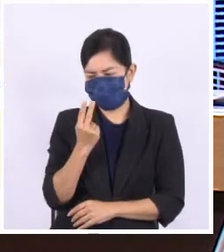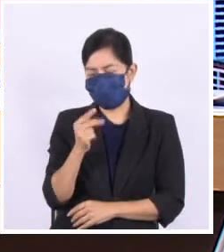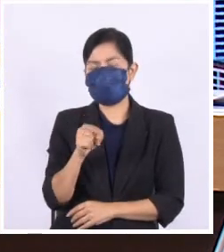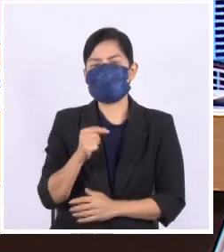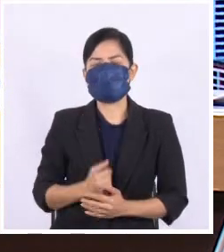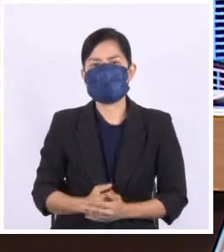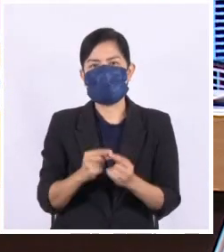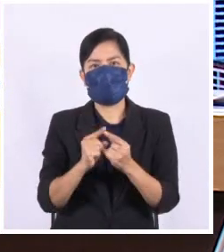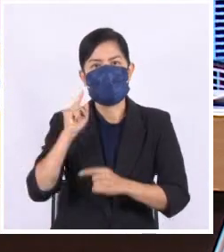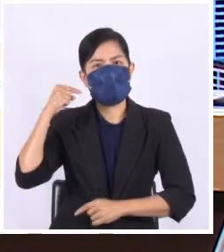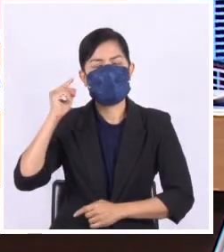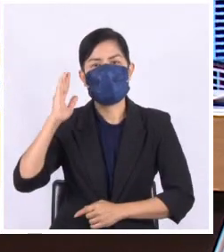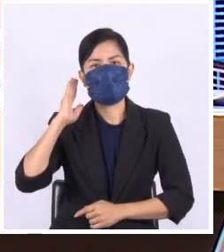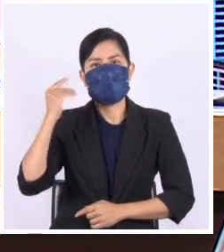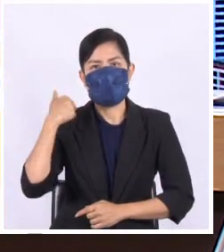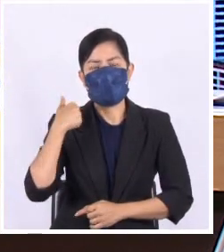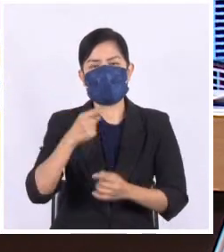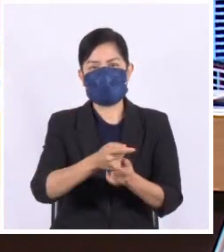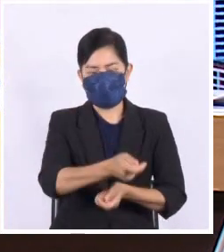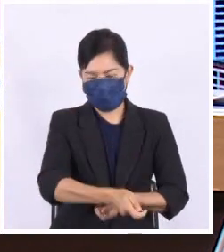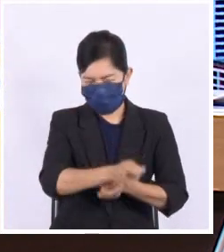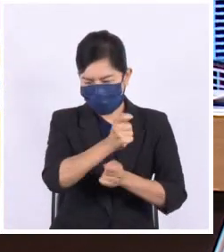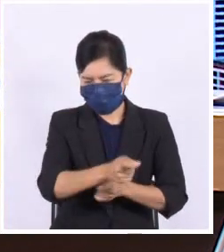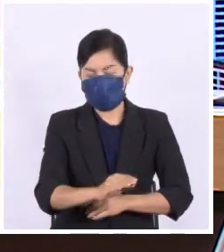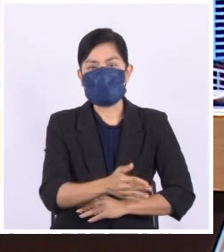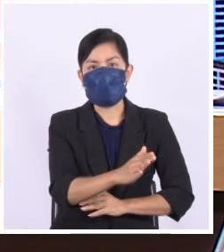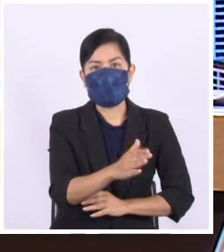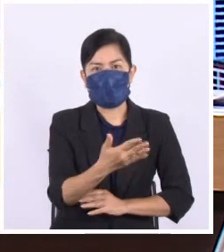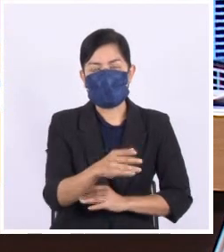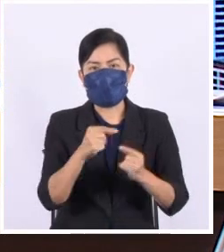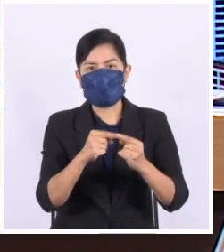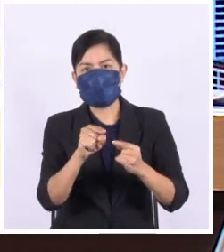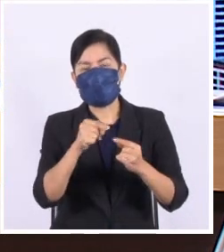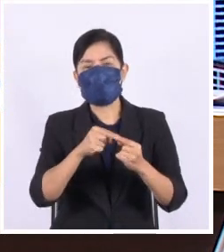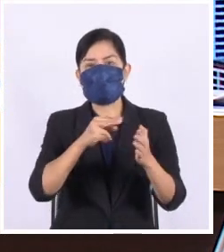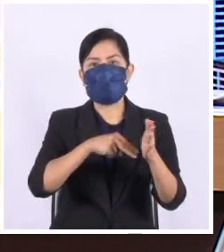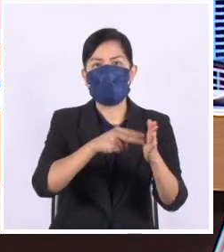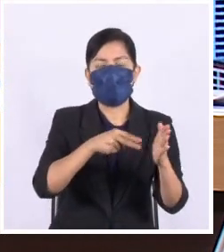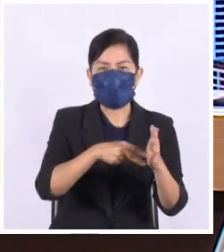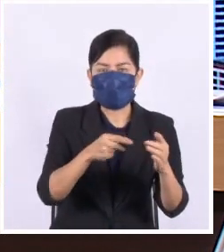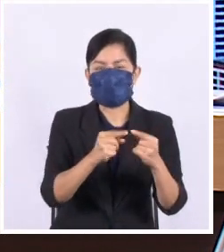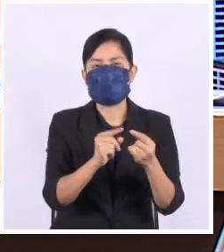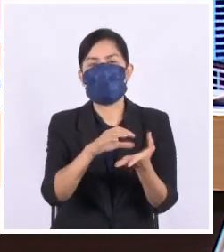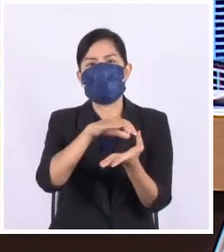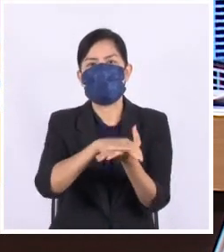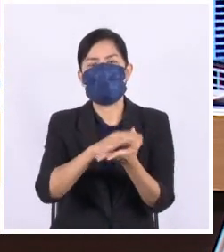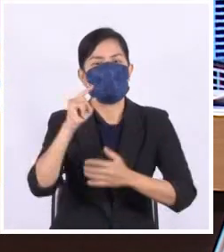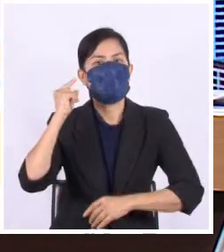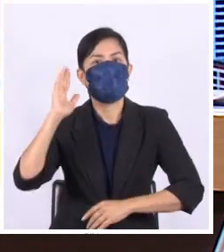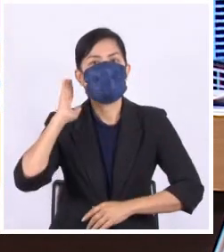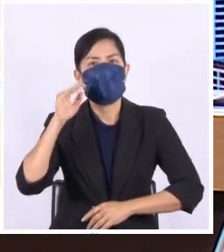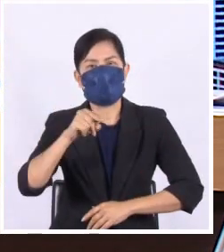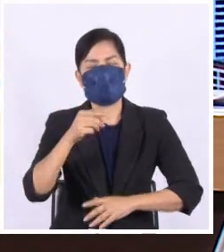ปลาอยู่ที่หลังที่สระน้ำหลังโรงพยาบาลทะเลาะกันท่าไหนไม่รู้เมียนี่วิ่งหนีนะครับวิ่งหนีเข้าไปโรงพยาบาลไปยังห้องฉุ